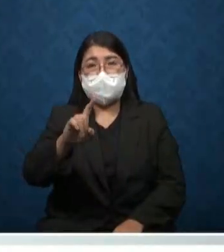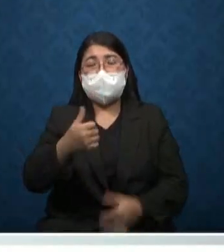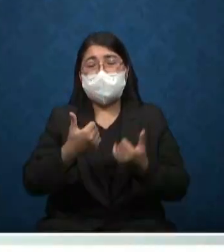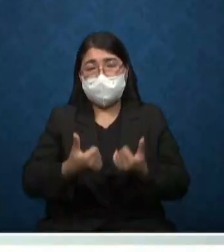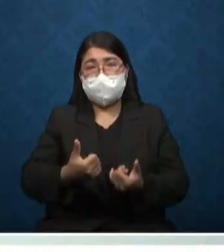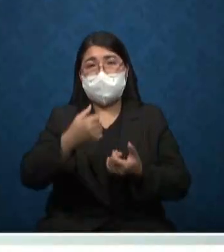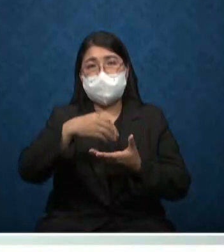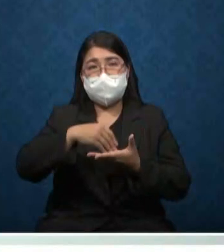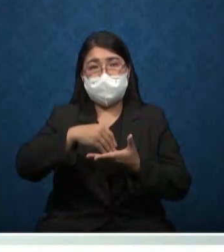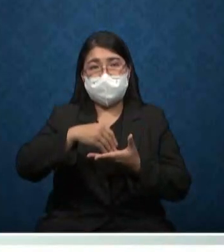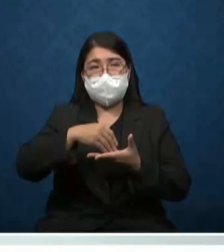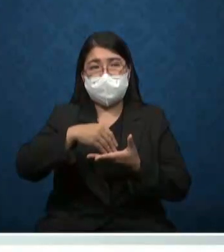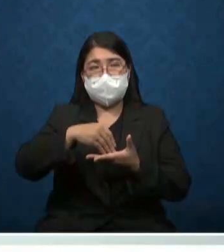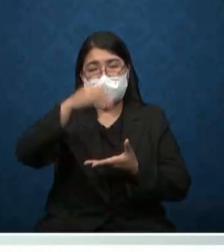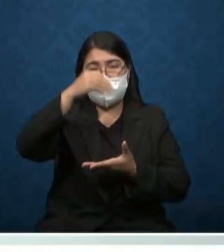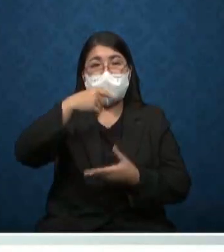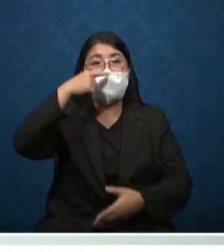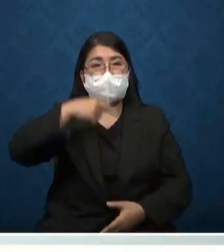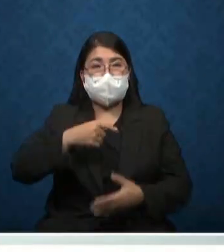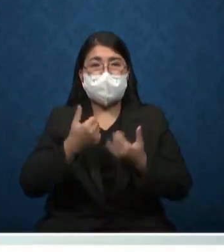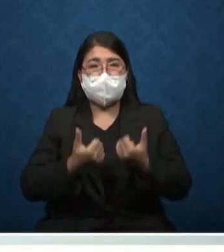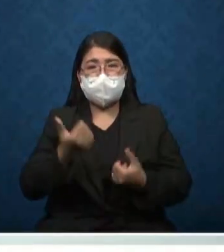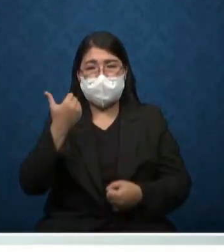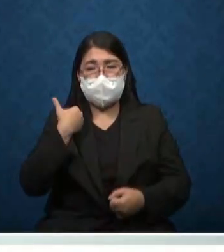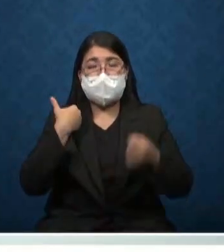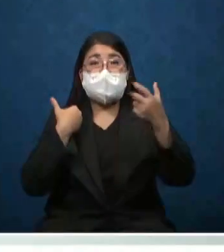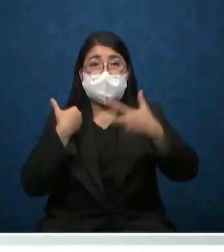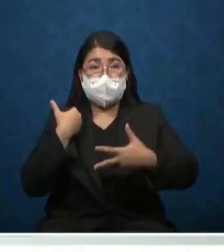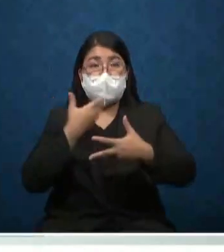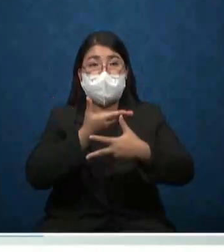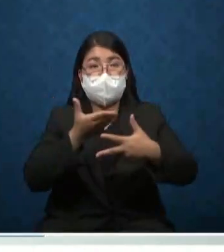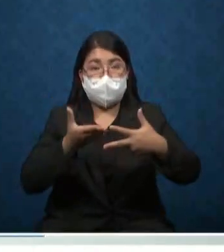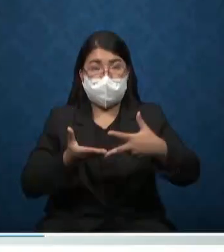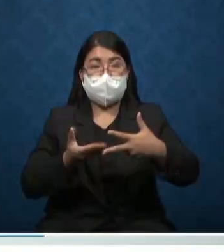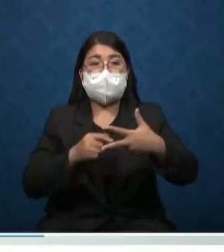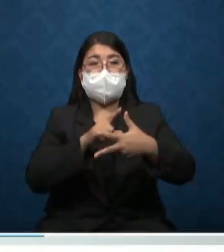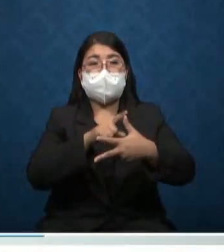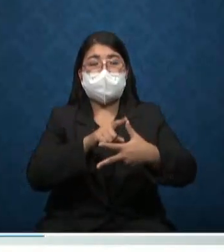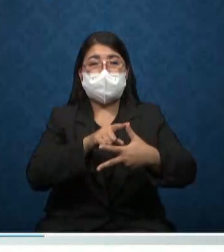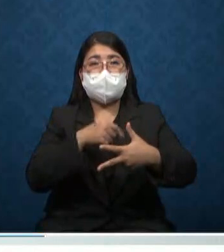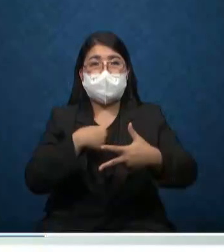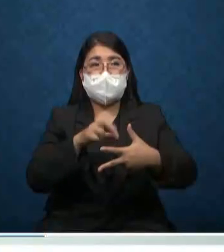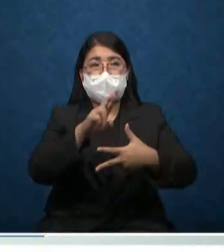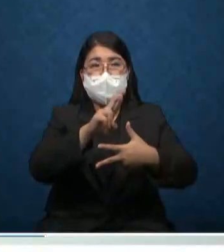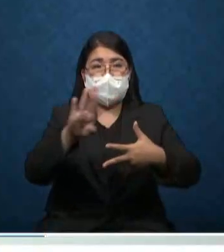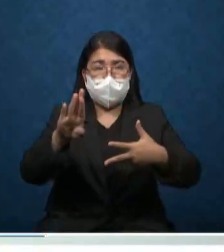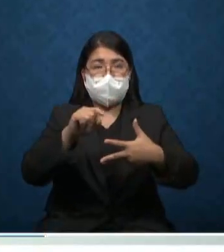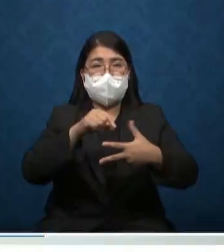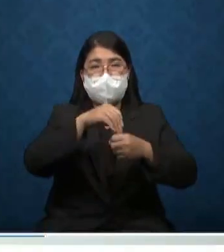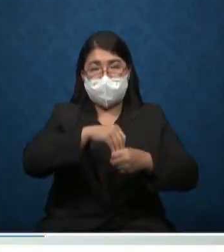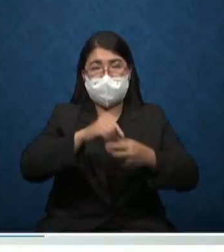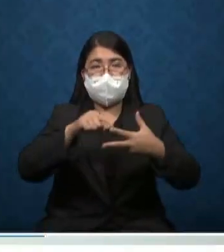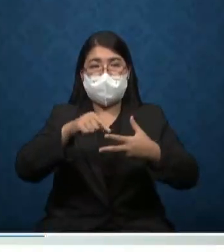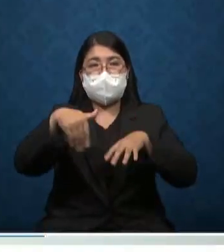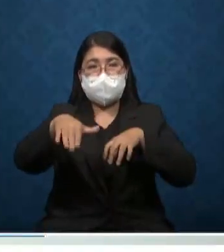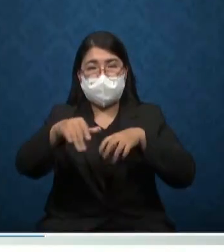อย่างที่เราได้ทราบกันดีว่าการศึกษาของเรามีทั้งหมด3รูปแบบด้วยกันคือการศึกษาในระบบการศึกษานอกระบบแล้วก็การศึกษา